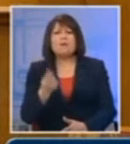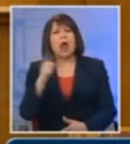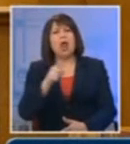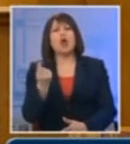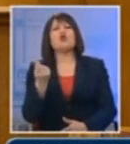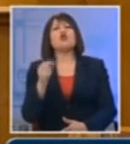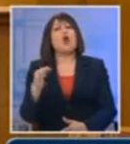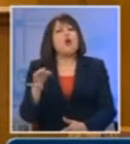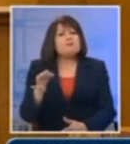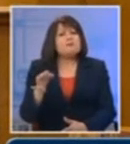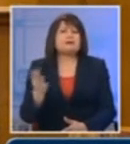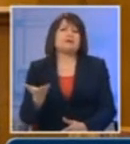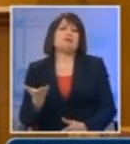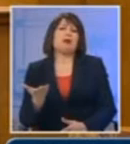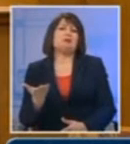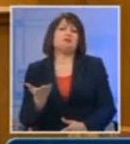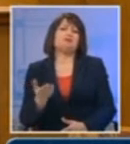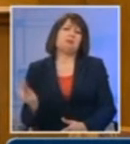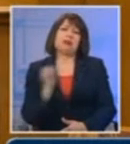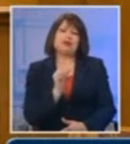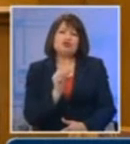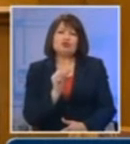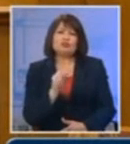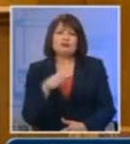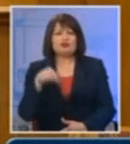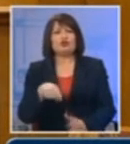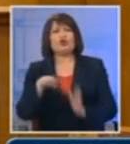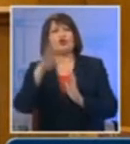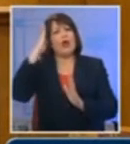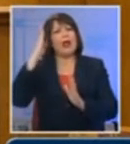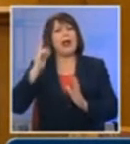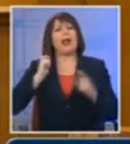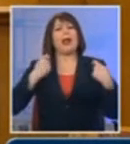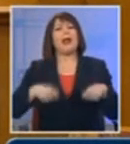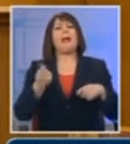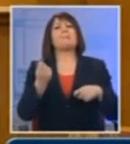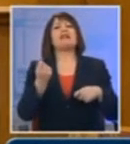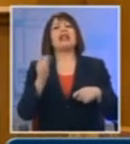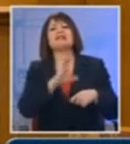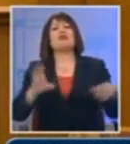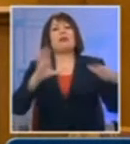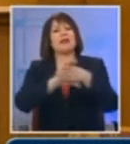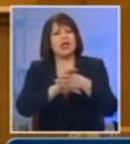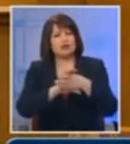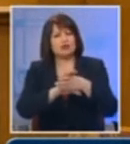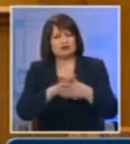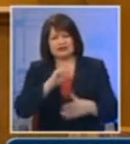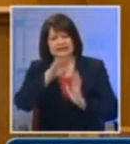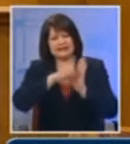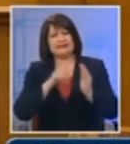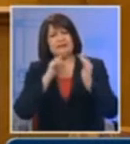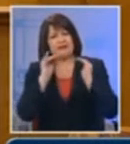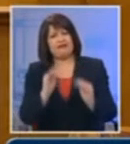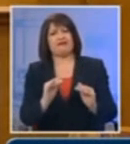νόμισμα, στα πλαίσια φυσικά αυτού του συστήματος, της καπιταλιστικής του Ένωσης, της Ευρωπαϊκής Ένωσης, της